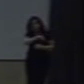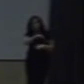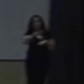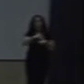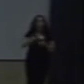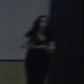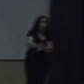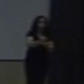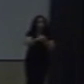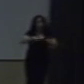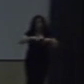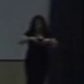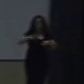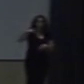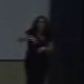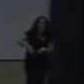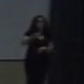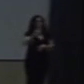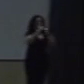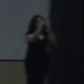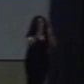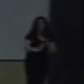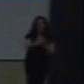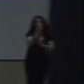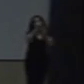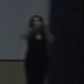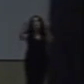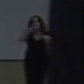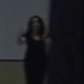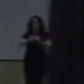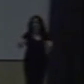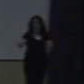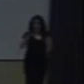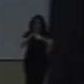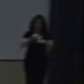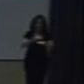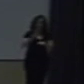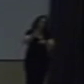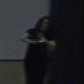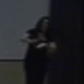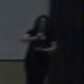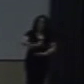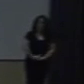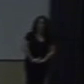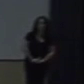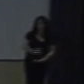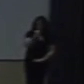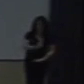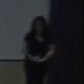no anar baixant cada cop més doncs, el nostre nivell. No? Per tant,